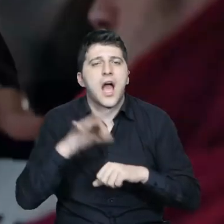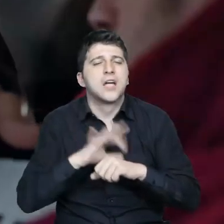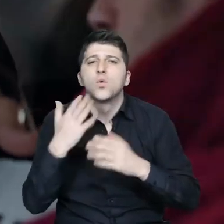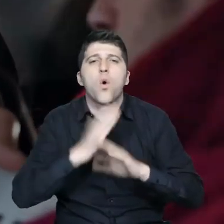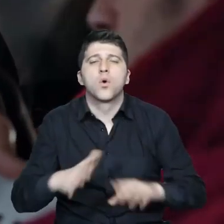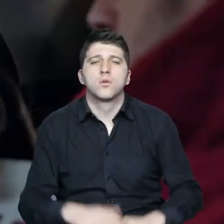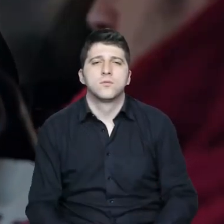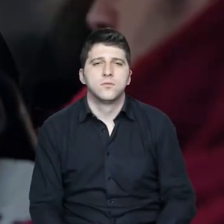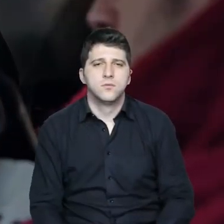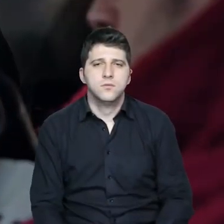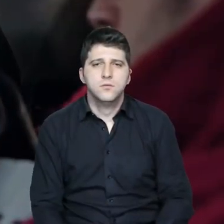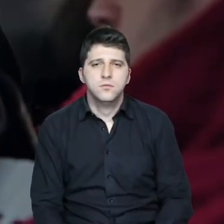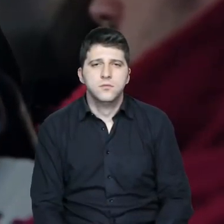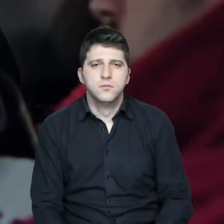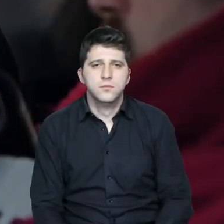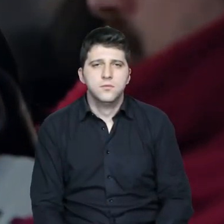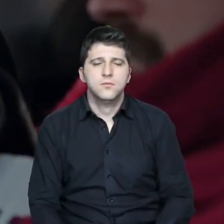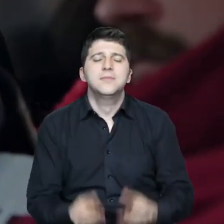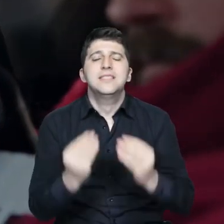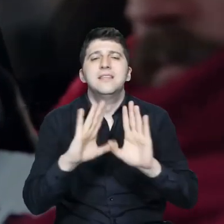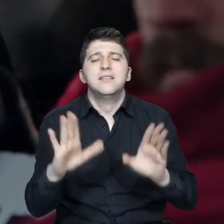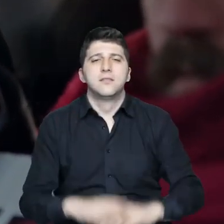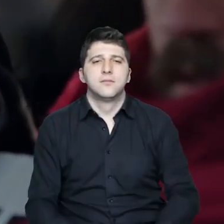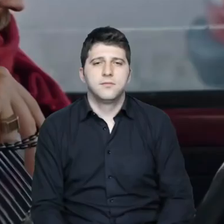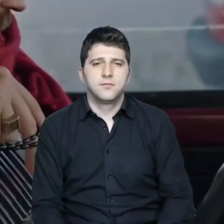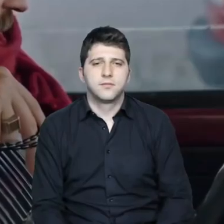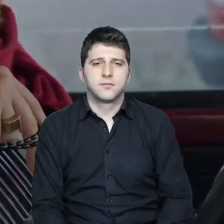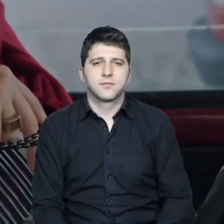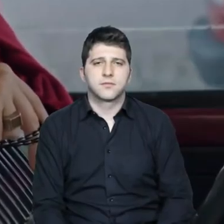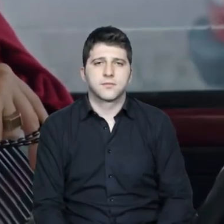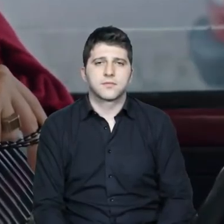yok. İyi.